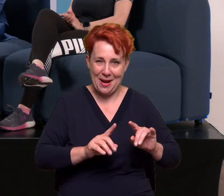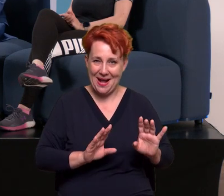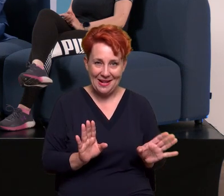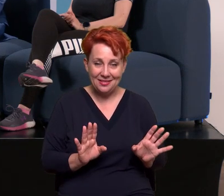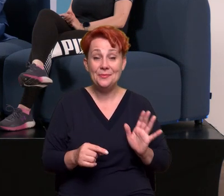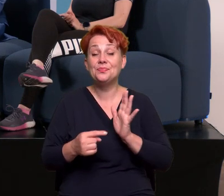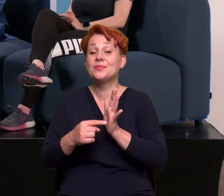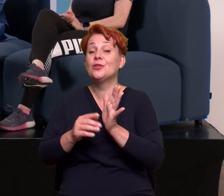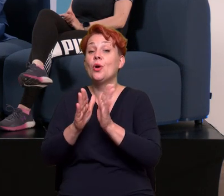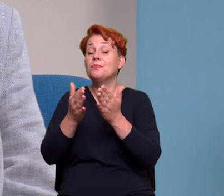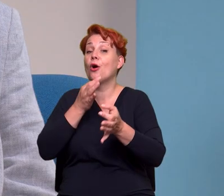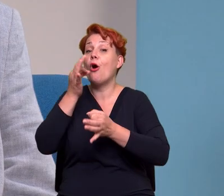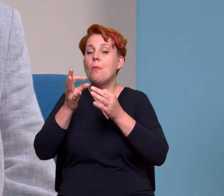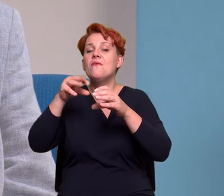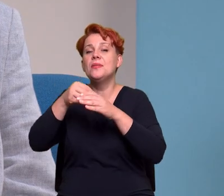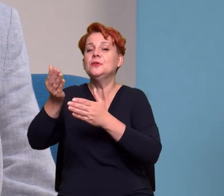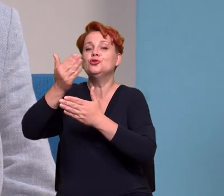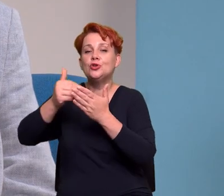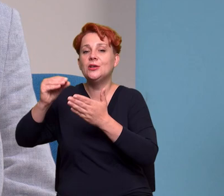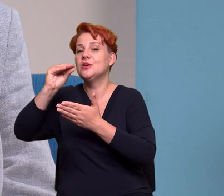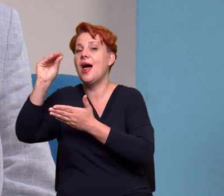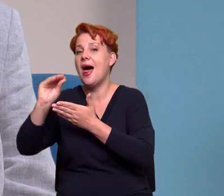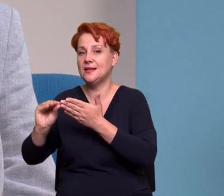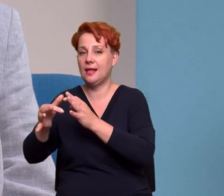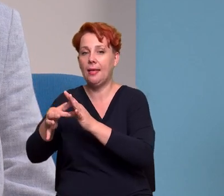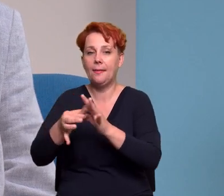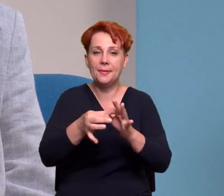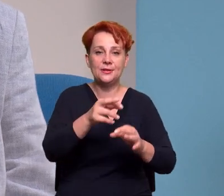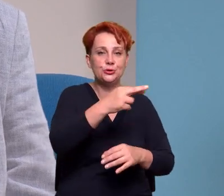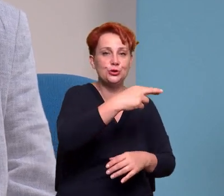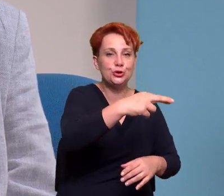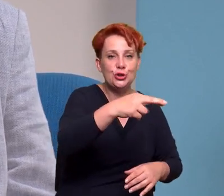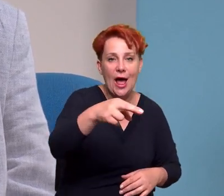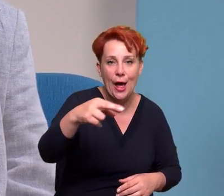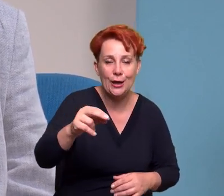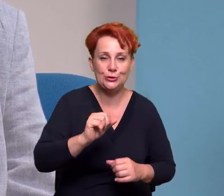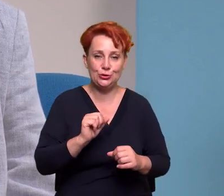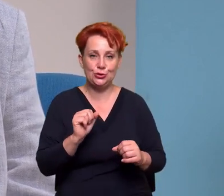jest w części esejem o przedmiotach, o ich